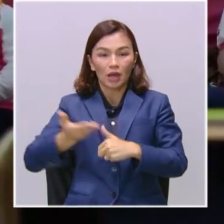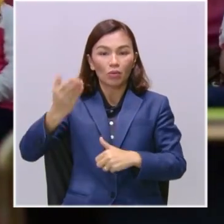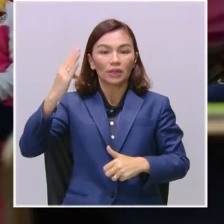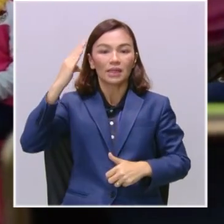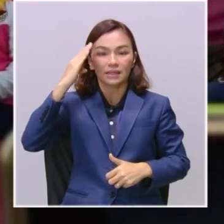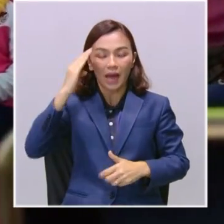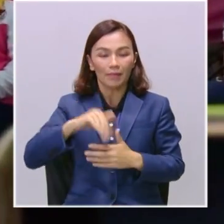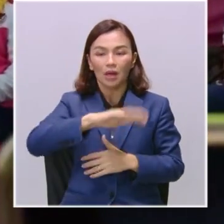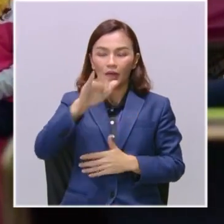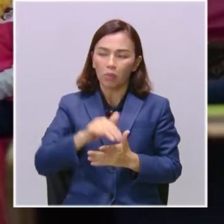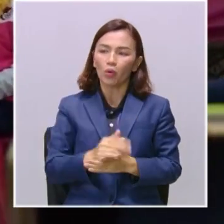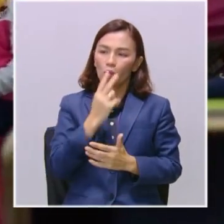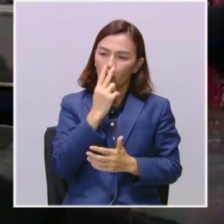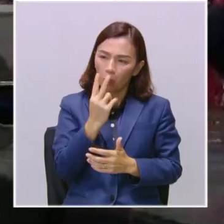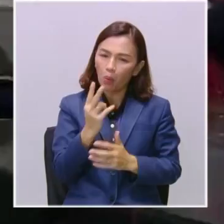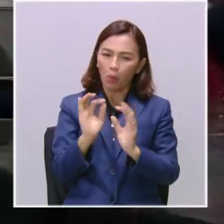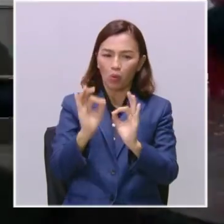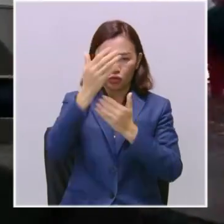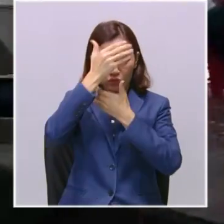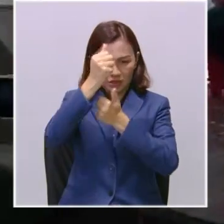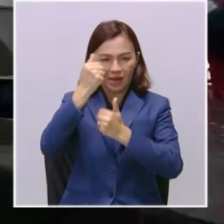ซึ่งก็ได้รับการตอบรับเป็นอย่างดีค่ะ